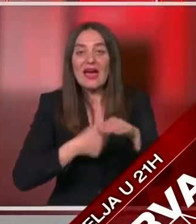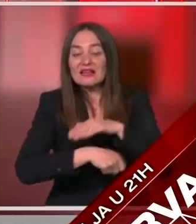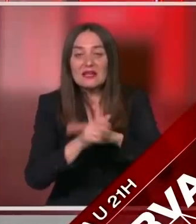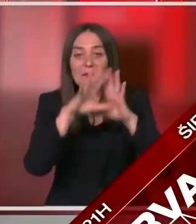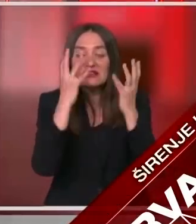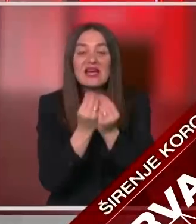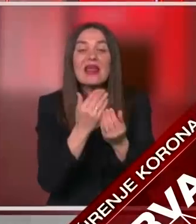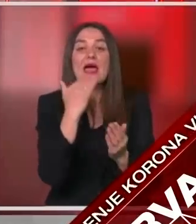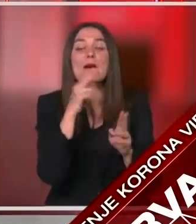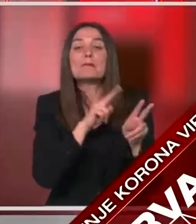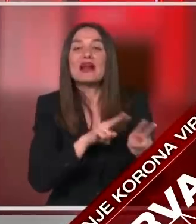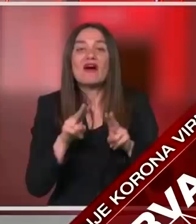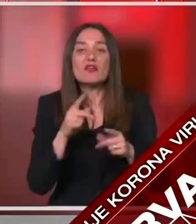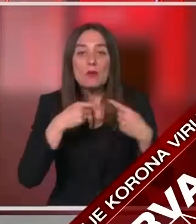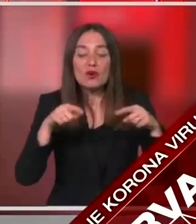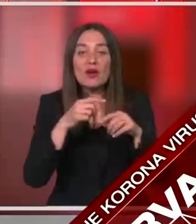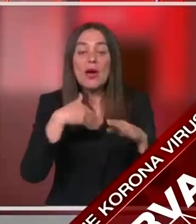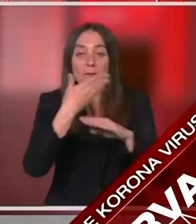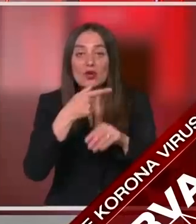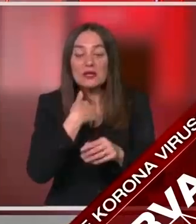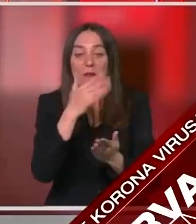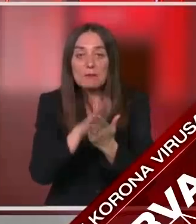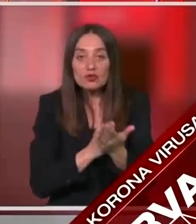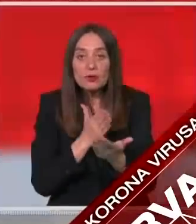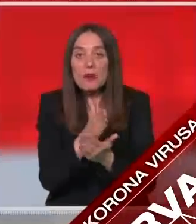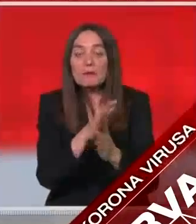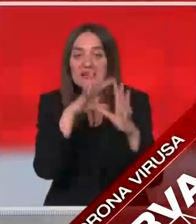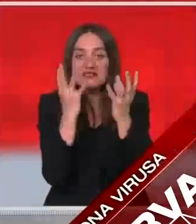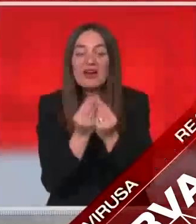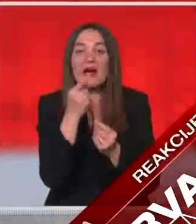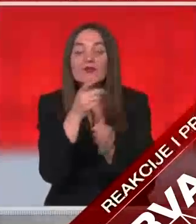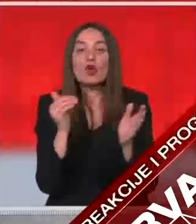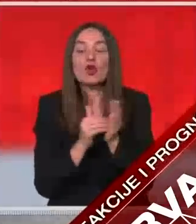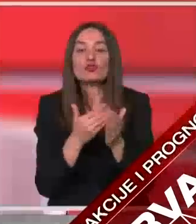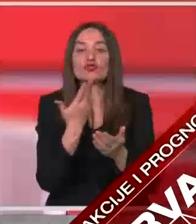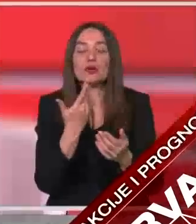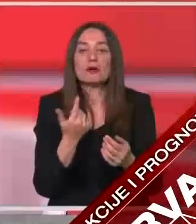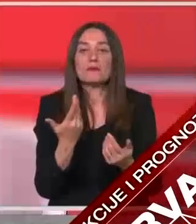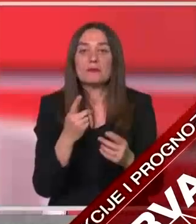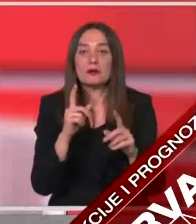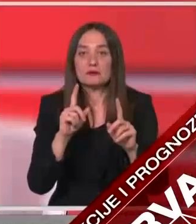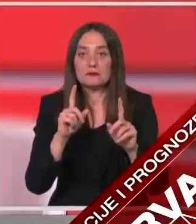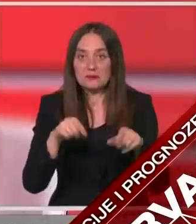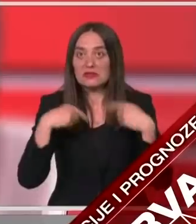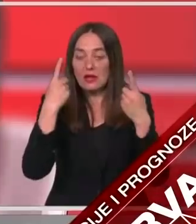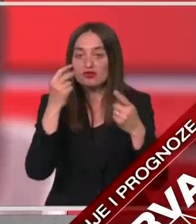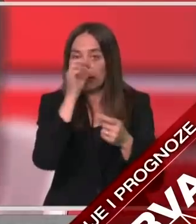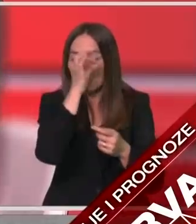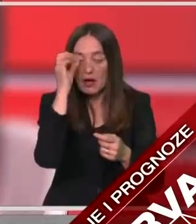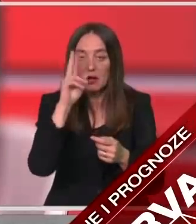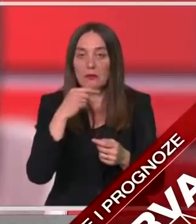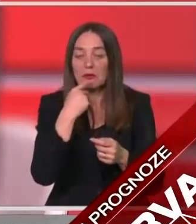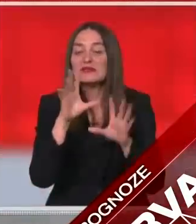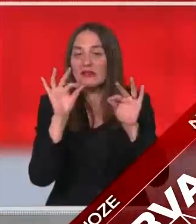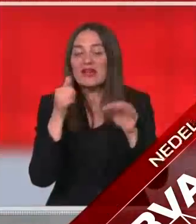pravnim okvirom. Odmah nakon toga krećemo implementaciju svega. Dakle, to je još... Znači, od sljedećeg ponedeljka, jel? Jel to možemo da kažemo tako? To